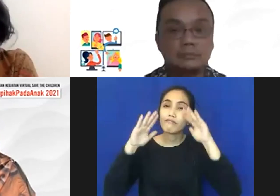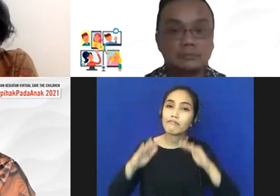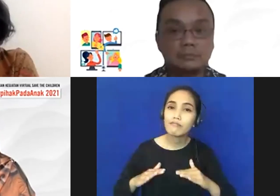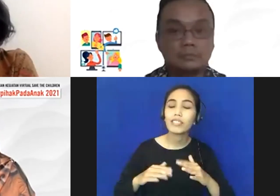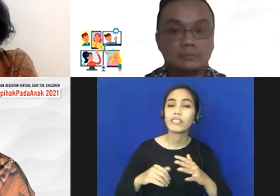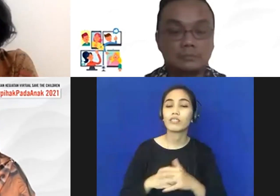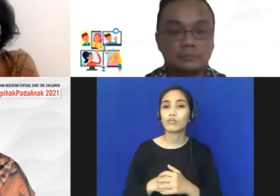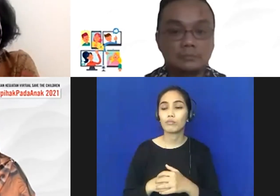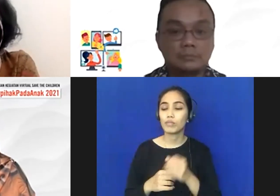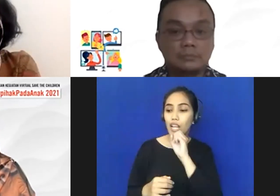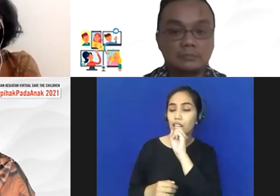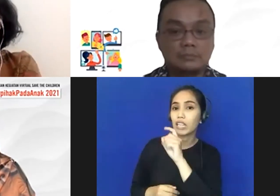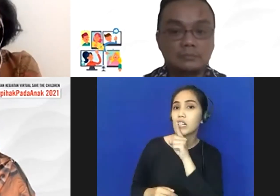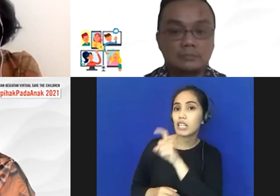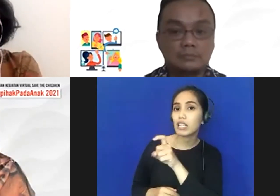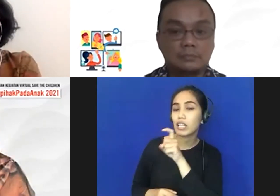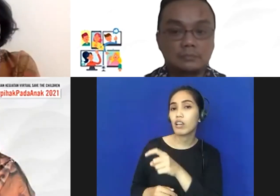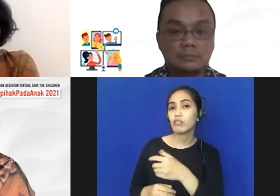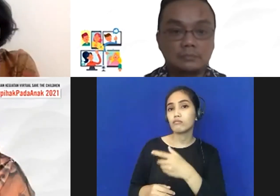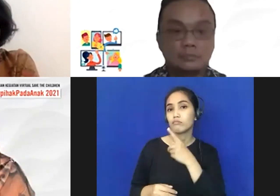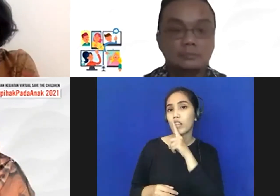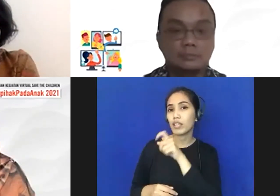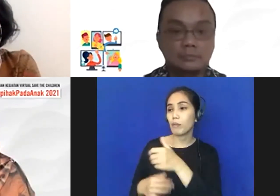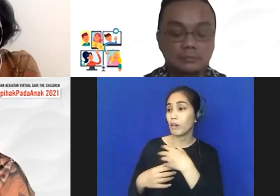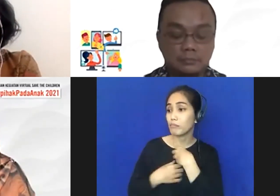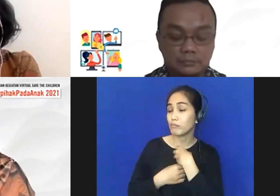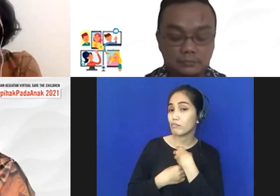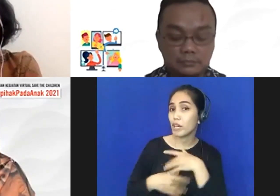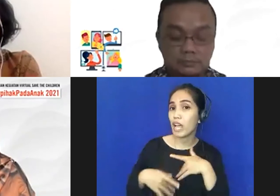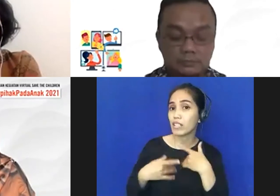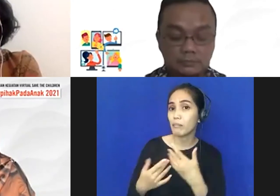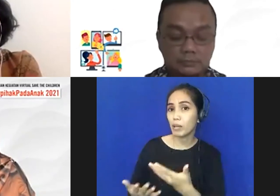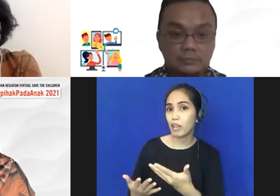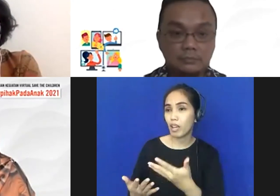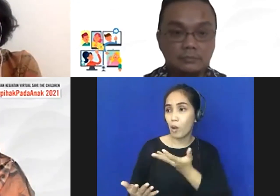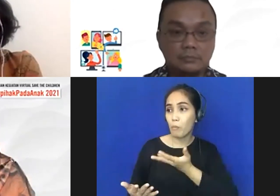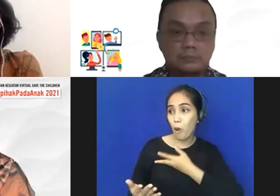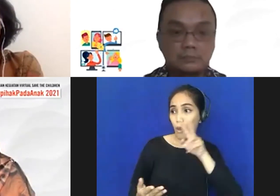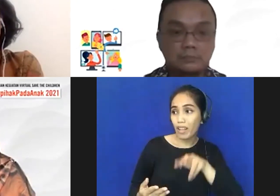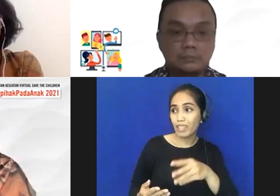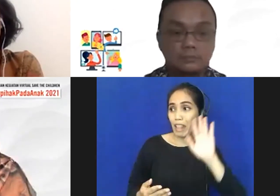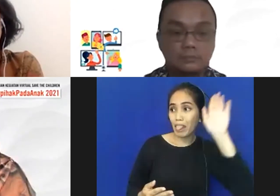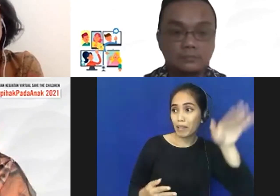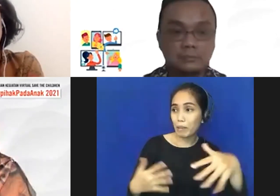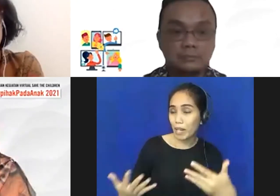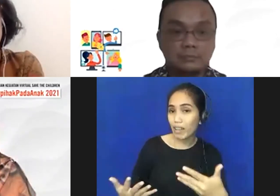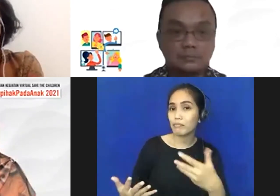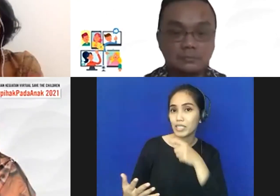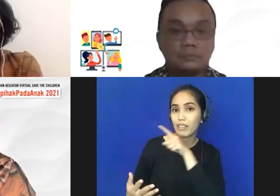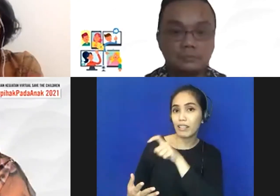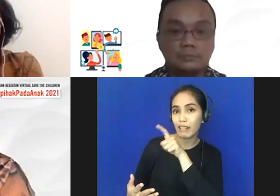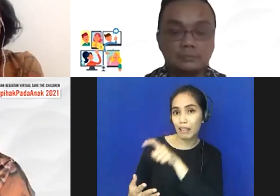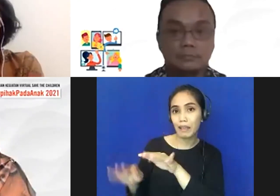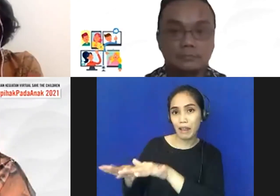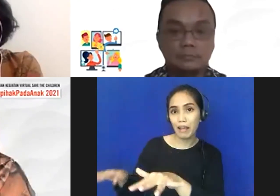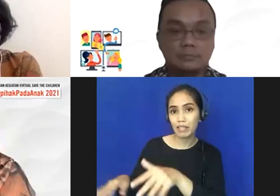dia rasakan setelah melakukan kegiatan itu gitu ya, dan apakah dia kemudian mau melakukan lagi. Jadi bisa menjadi sebuah rutinitas baru di